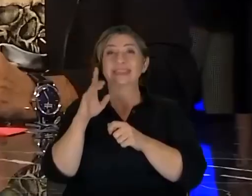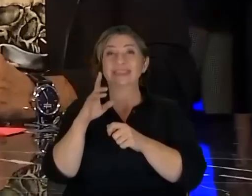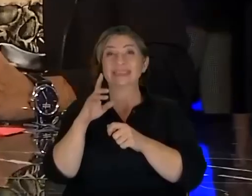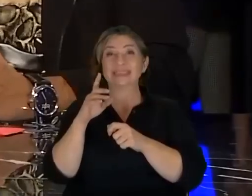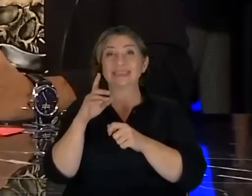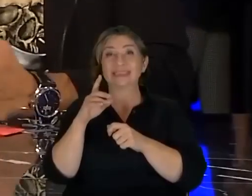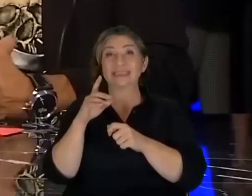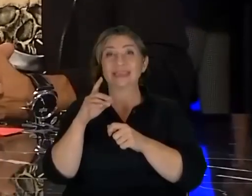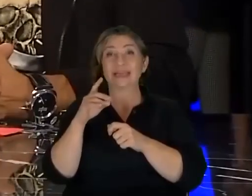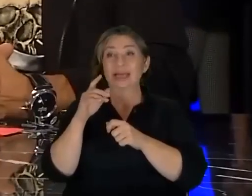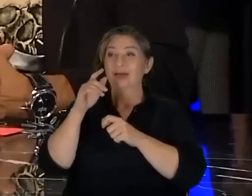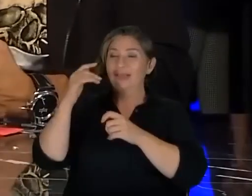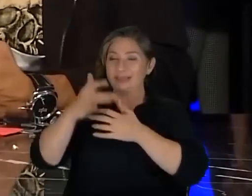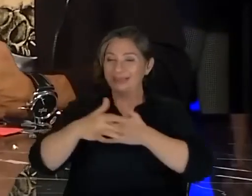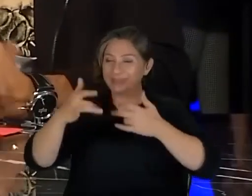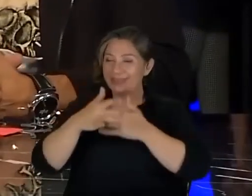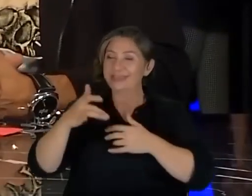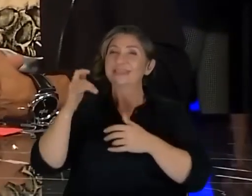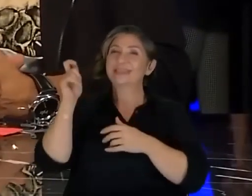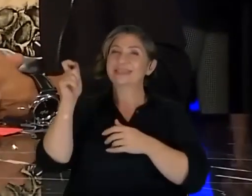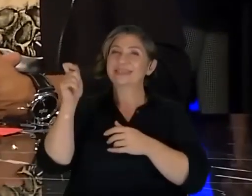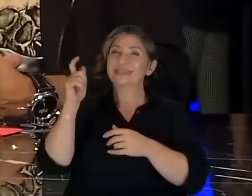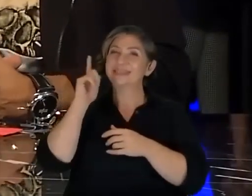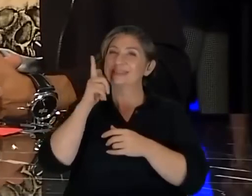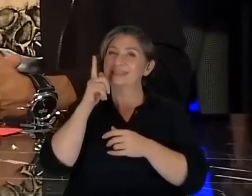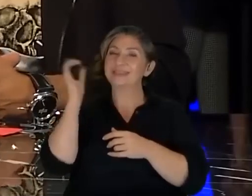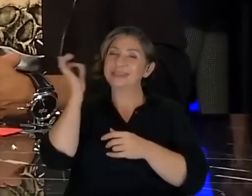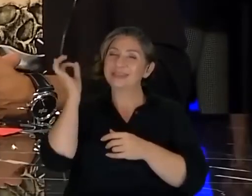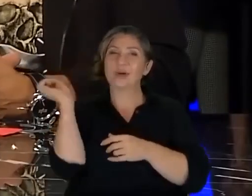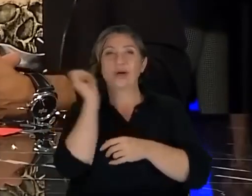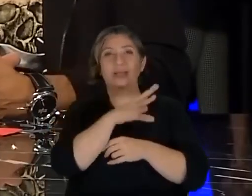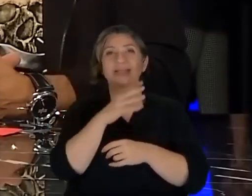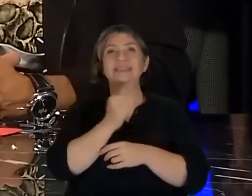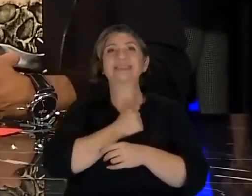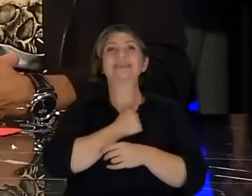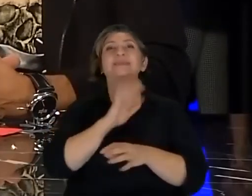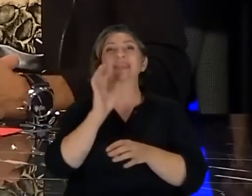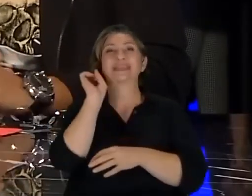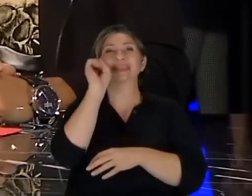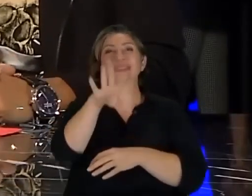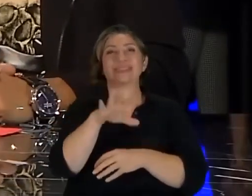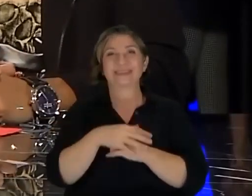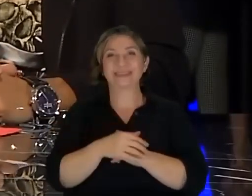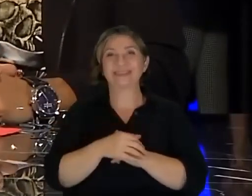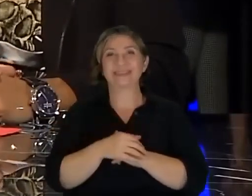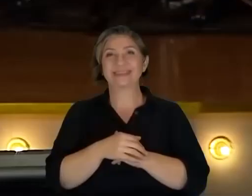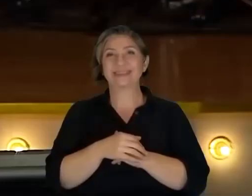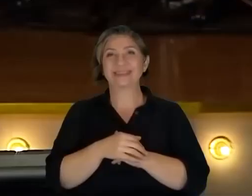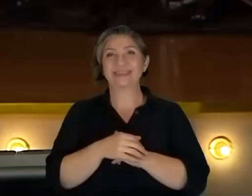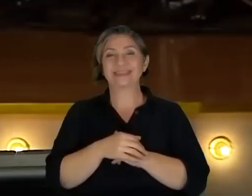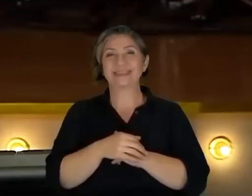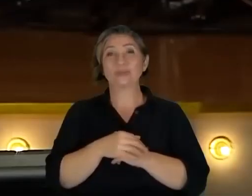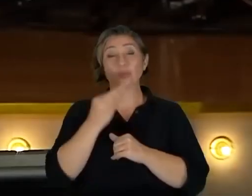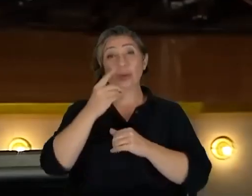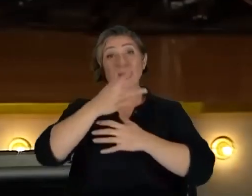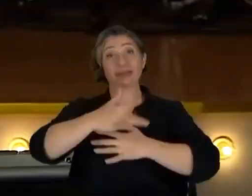Sete çekip çalıp gönderdi. Artık teknolojiden evet, abi. Yönetmenimiz de Emre'ye sıkılmasınlar diye. Çalıp gönderdi. Çalıp yollamıştı.